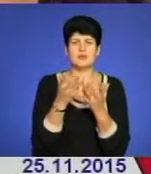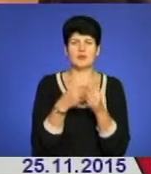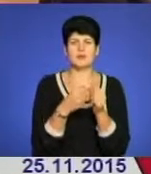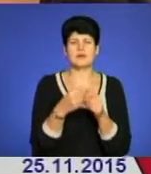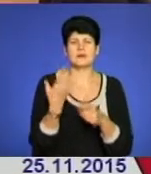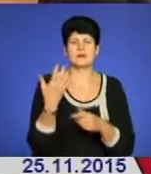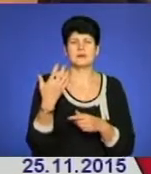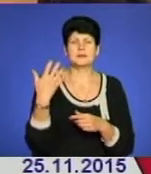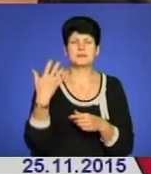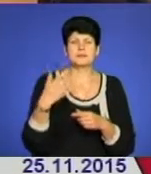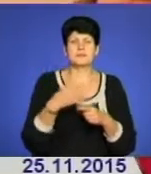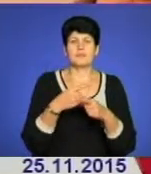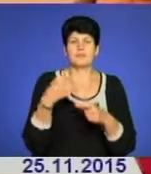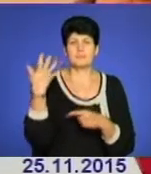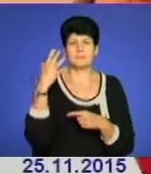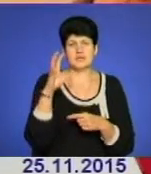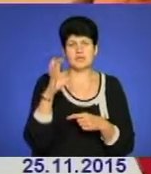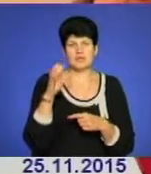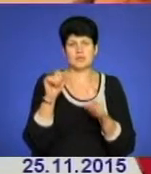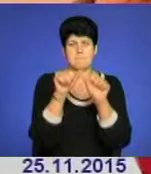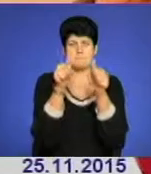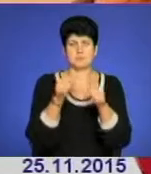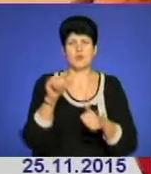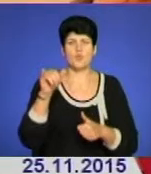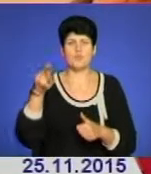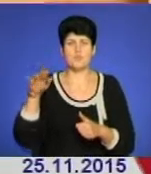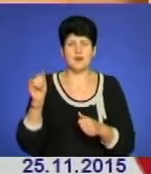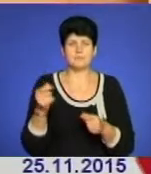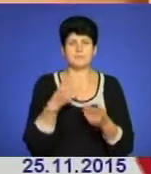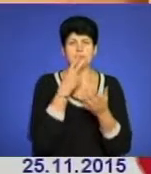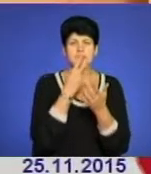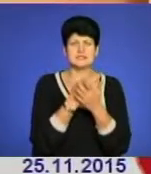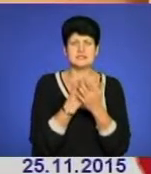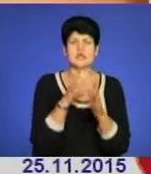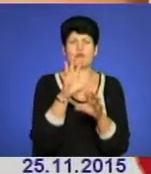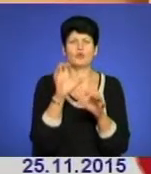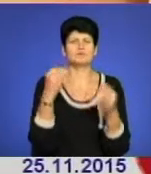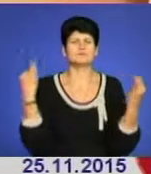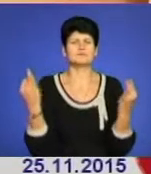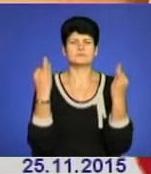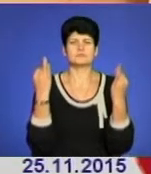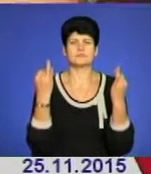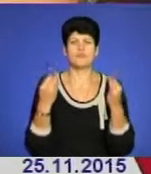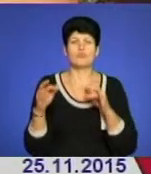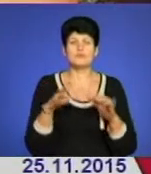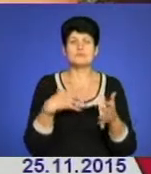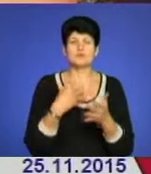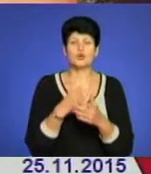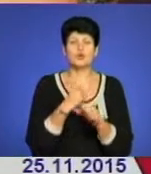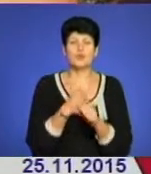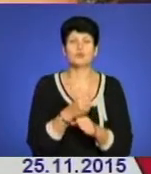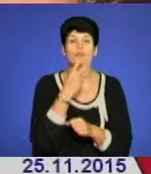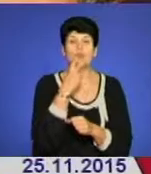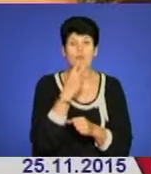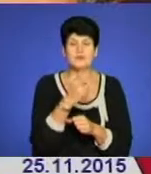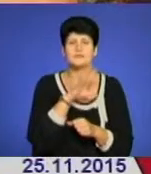до 500 пам'яток УПА. На пересувній виставці представили фото найцікавіших. В процесі своєї роботи ми побачили,